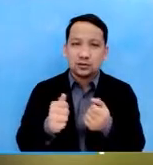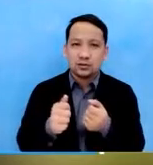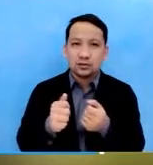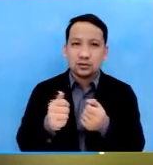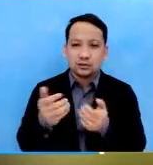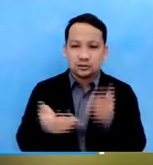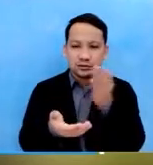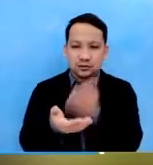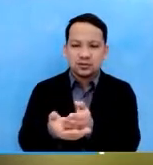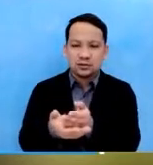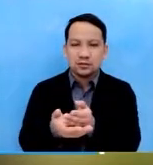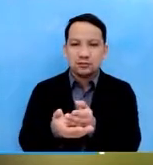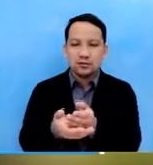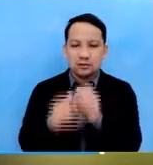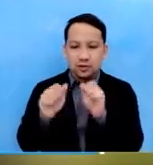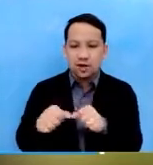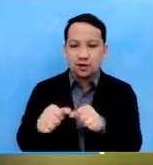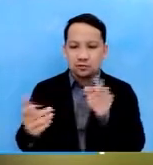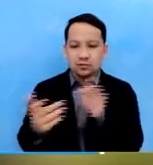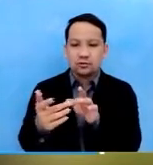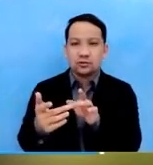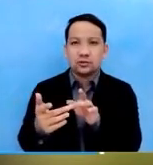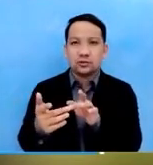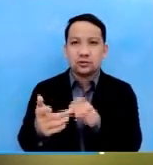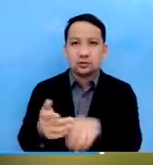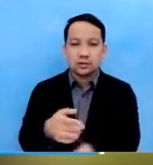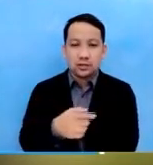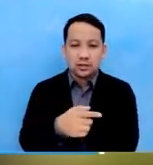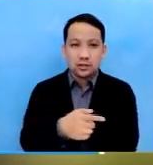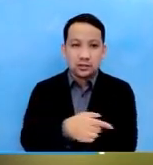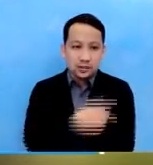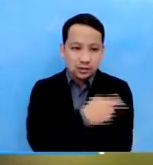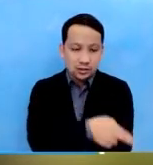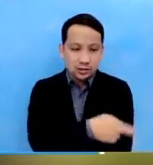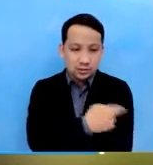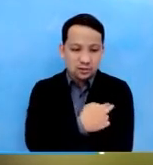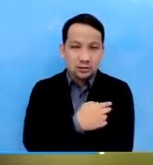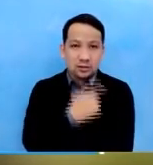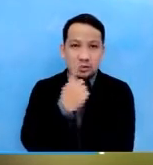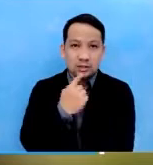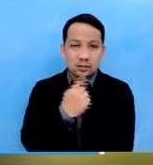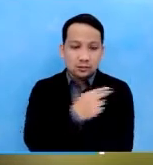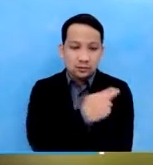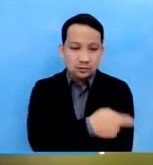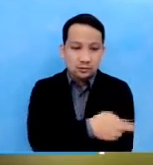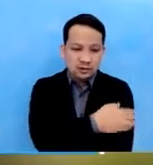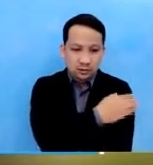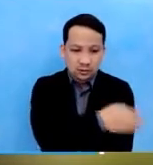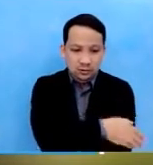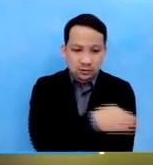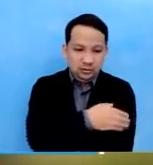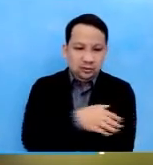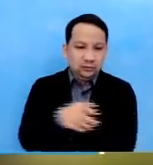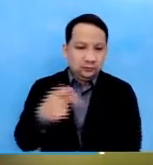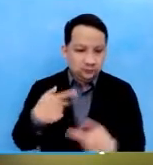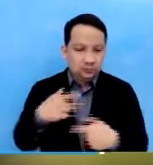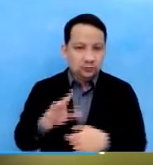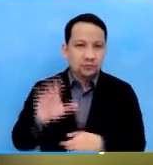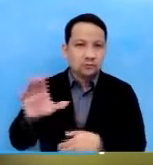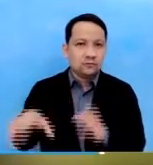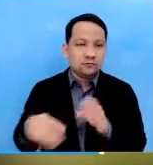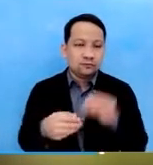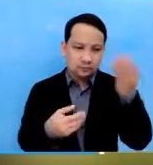sa Red Cross? Well, we have chapters all over the place. We have chapters in Abra, Ilocos Sur, Ilocos Norte, or they can